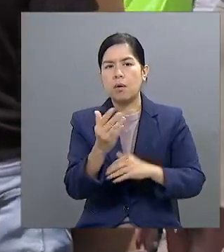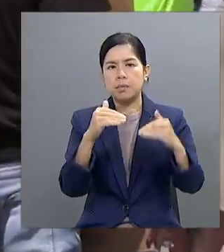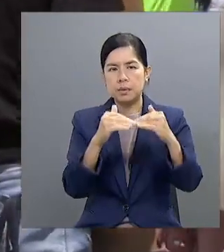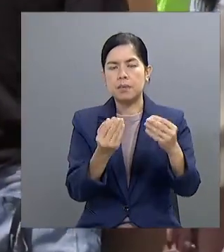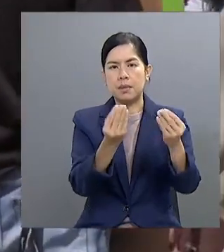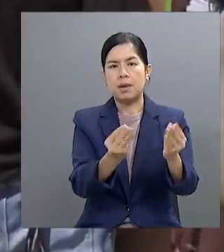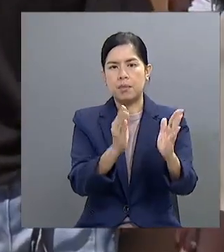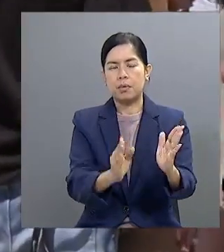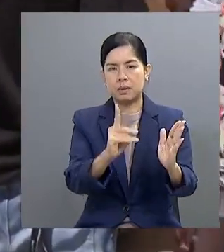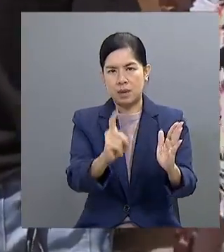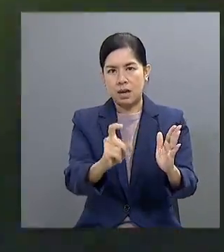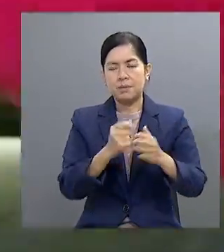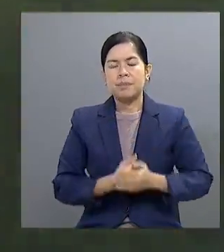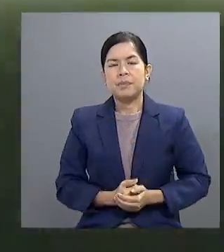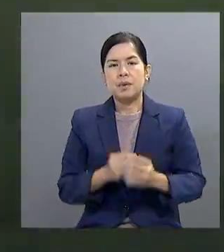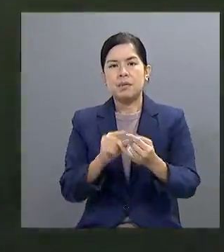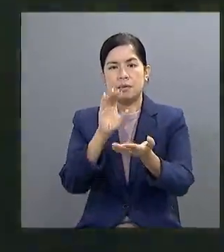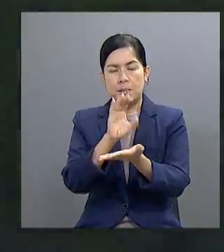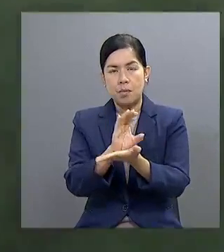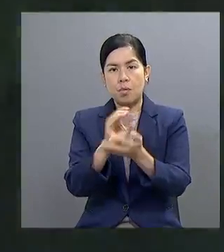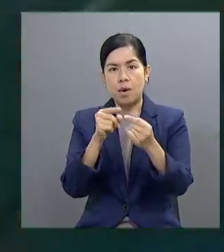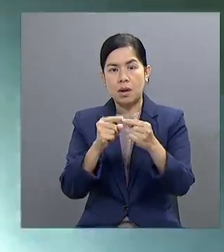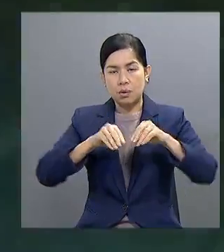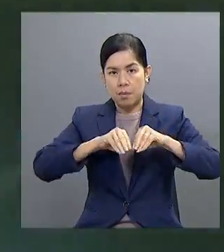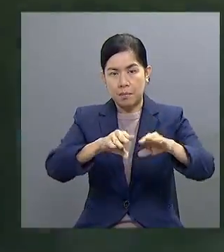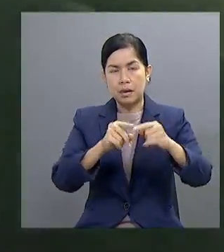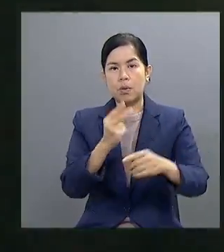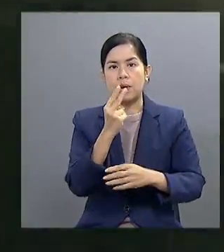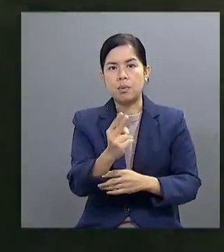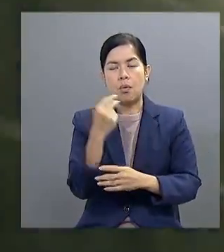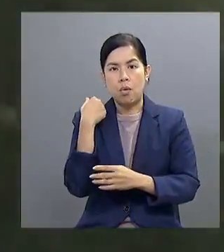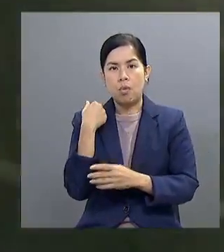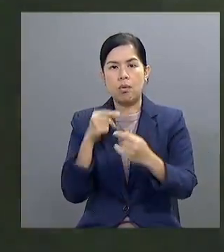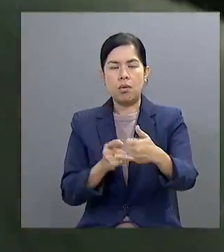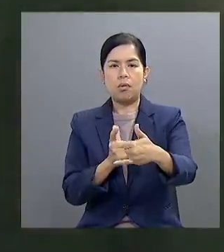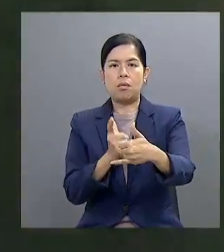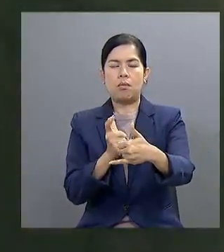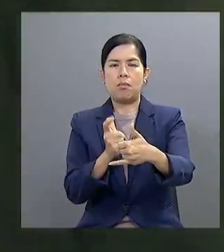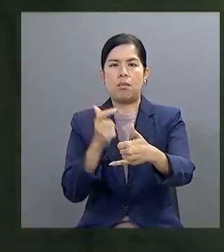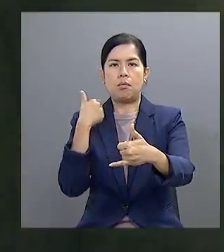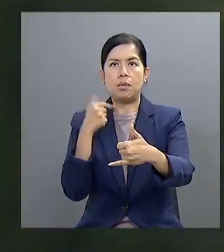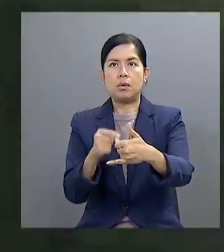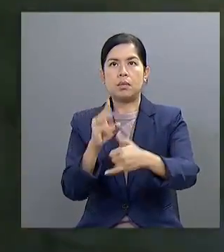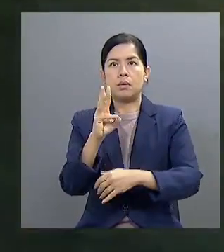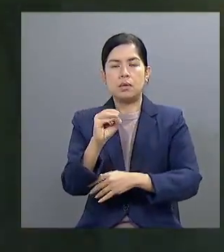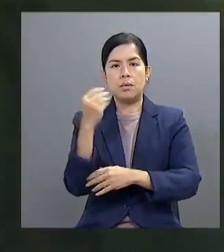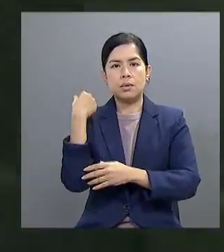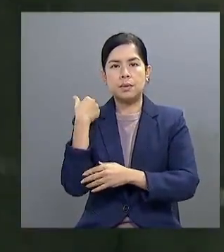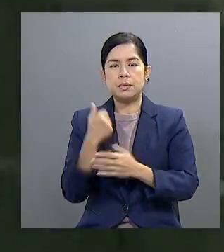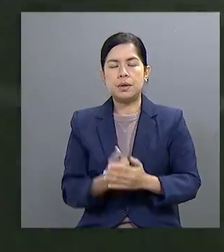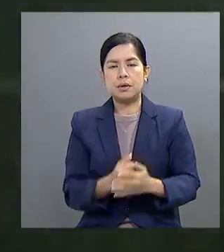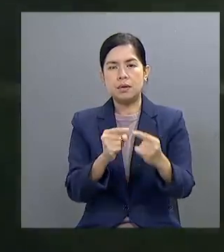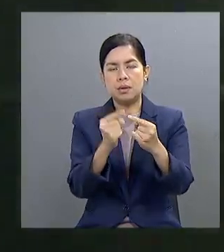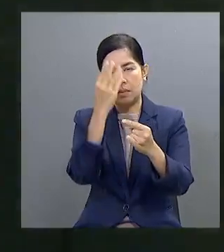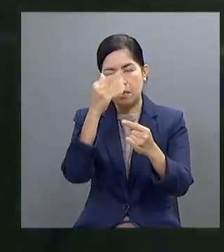ที่เจ้าหน้าที่เผยวิดีโอเหตุการณ์ที่เขาถูกยิงกว่า 60นัดขอฝากพยายามหลบหนีตำรวจที่เรียกให้หยุดรถ